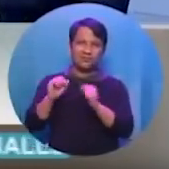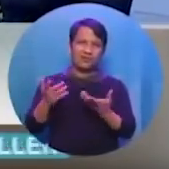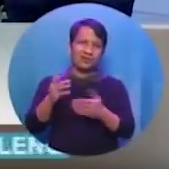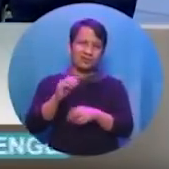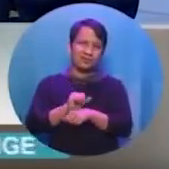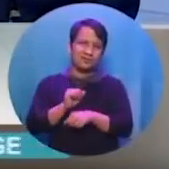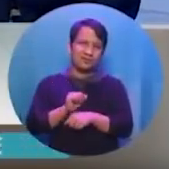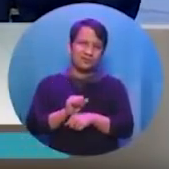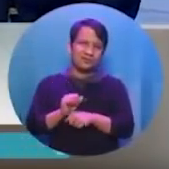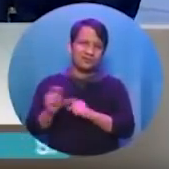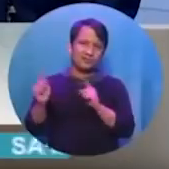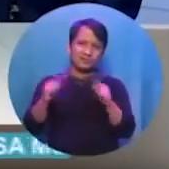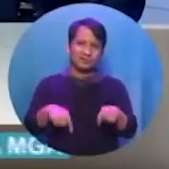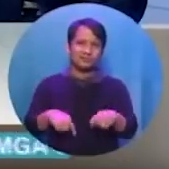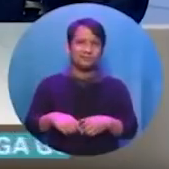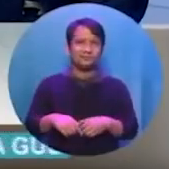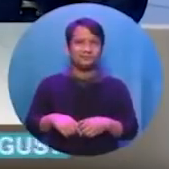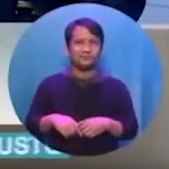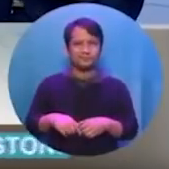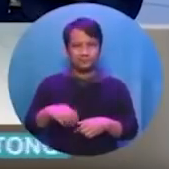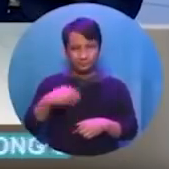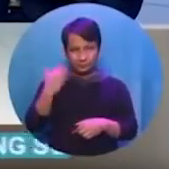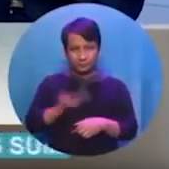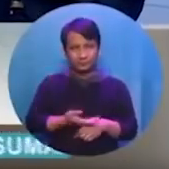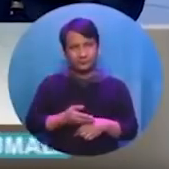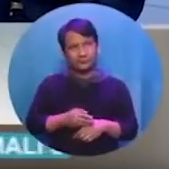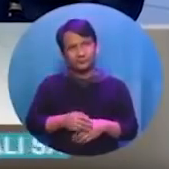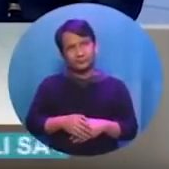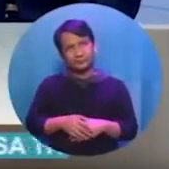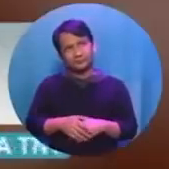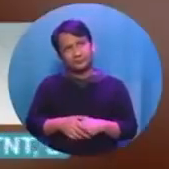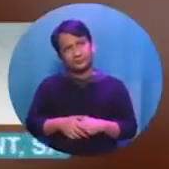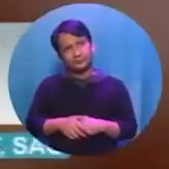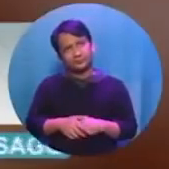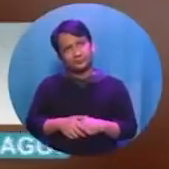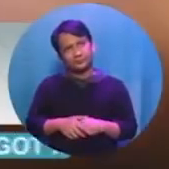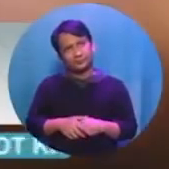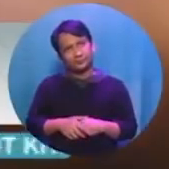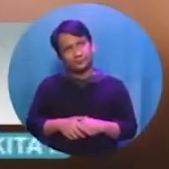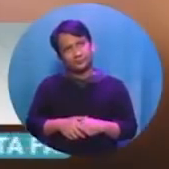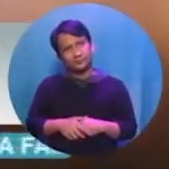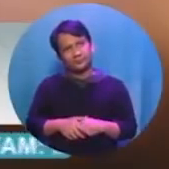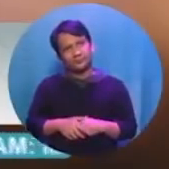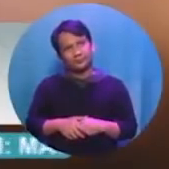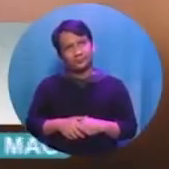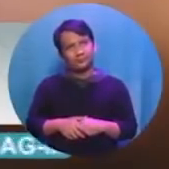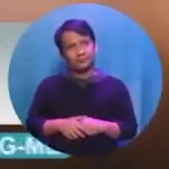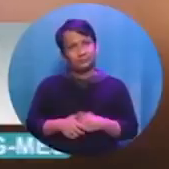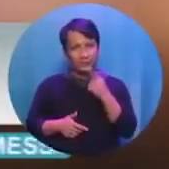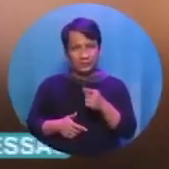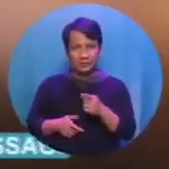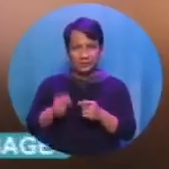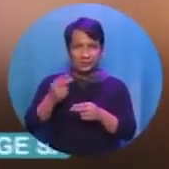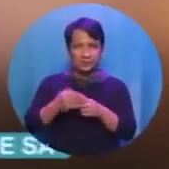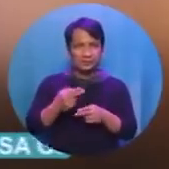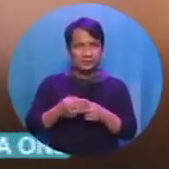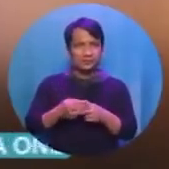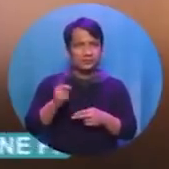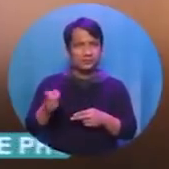po. Oh, okay. Wala po. Ayun, yun yung anak ni ma'am. Pakita natin yung anak ni ma'am. Ayun, nakaupo sa Christmas tree. Ayan. Anong pangalan po ng anak ni ma'am?